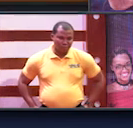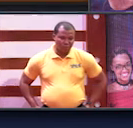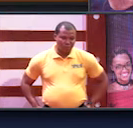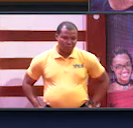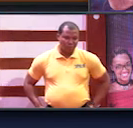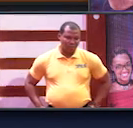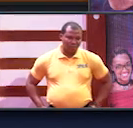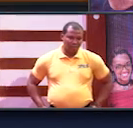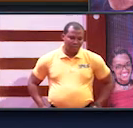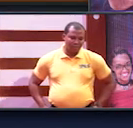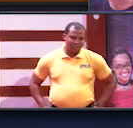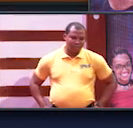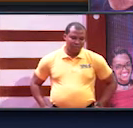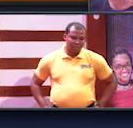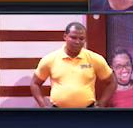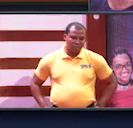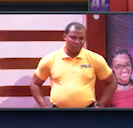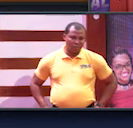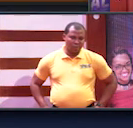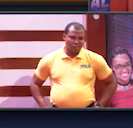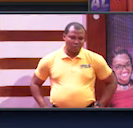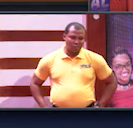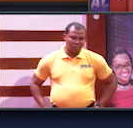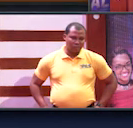Pas. Dis une question. Mais je vais pas une